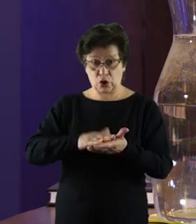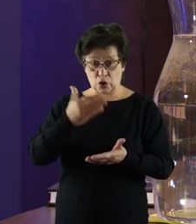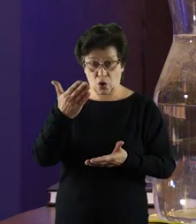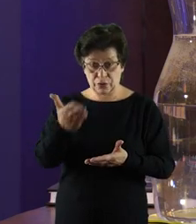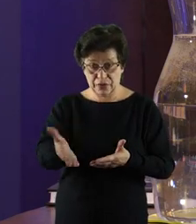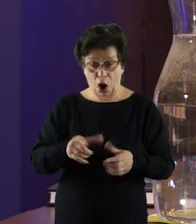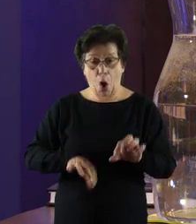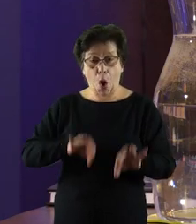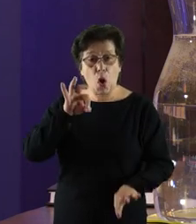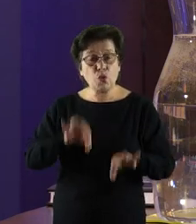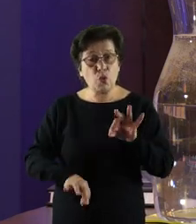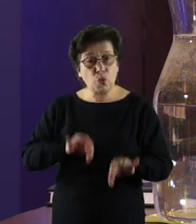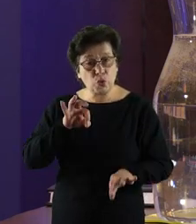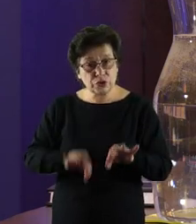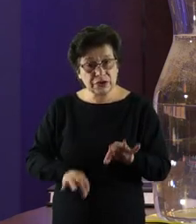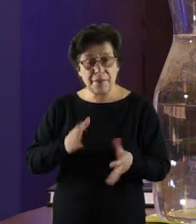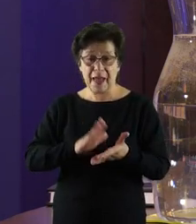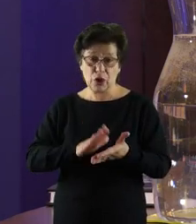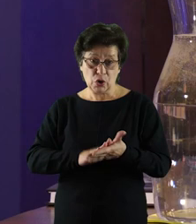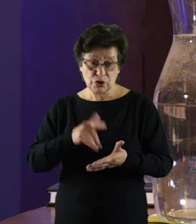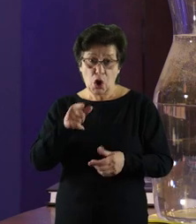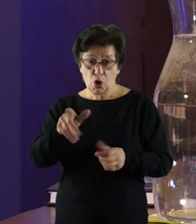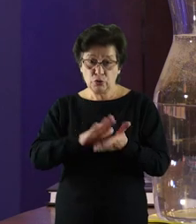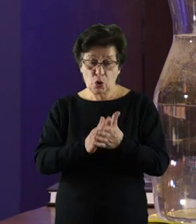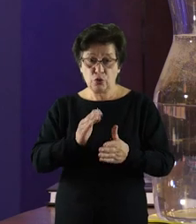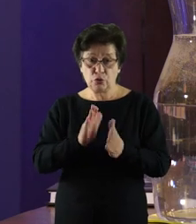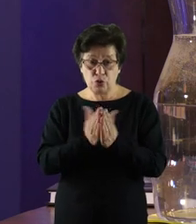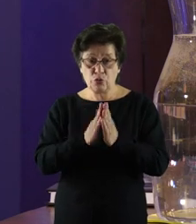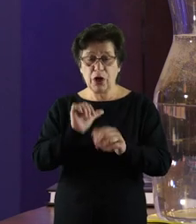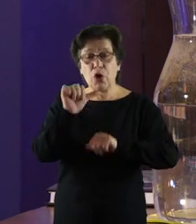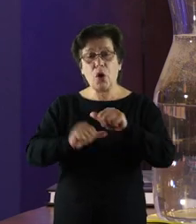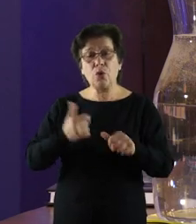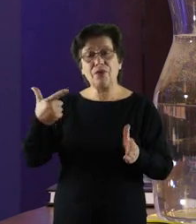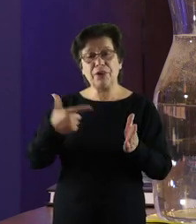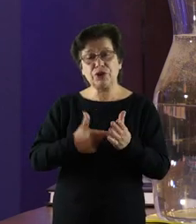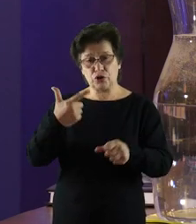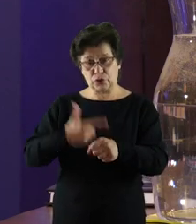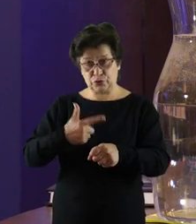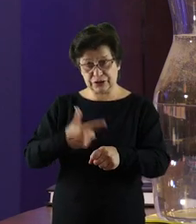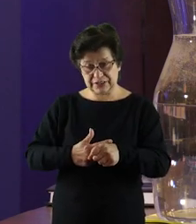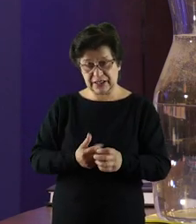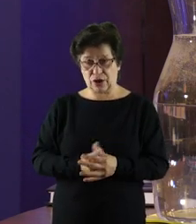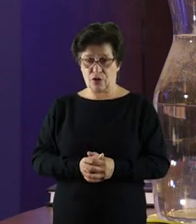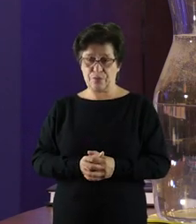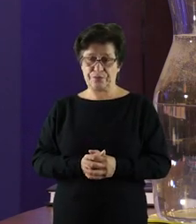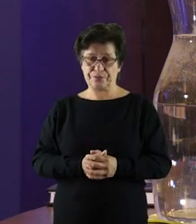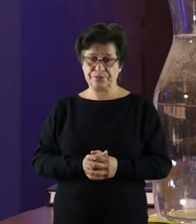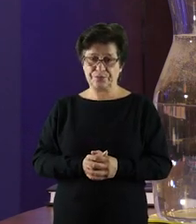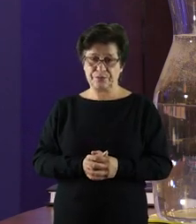konkursie Astrid Lindgren. No i została książką roku 2020, także ma świeżą